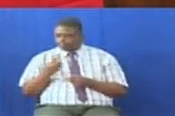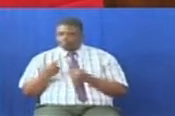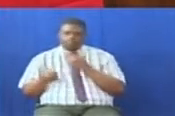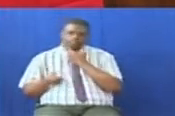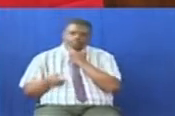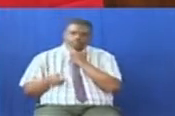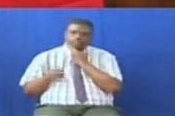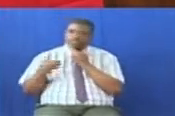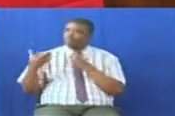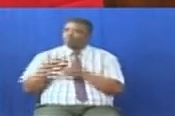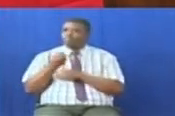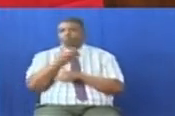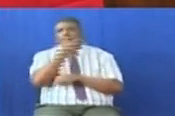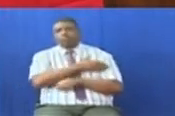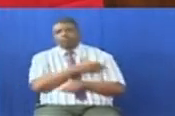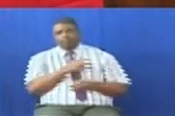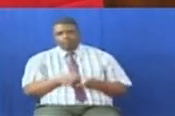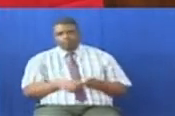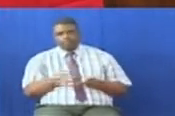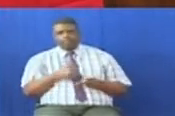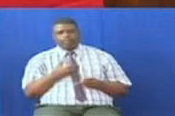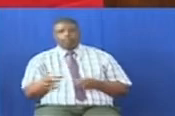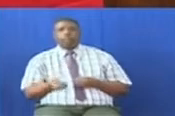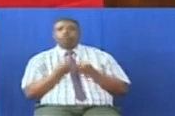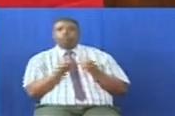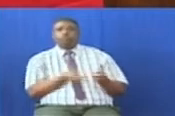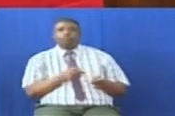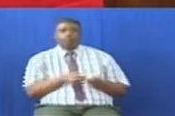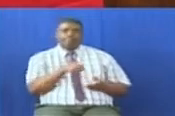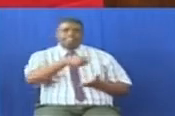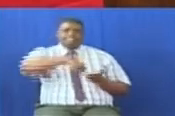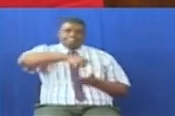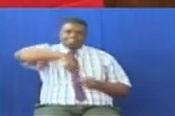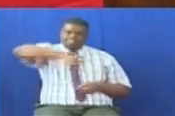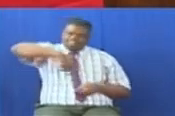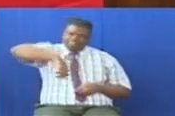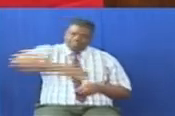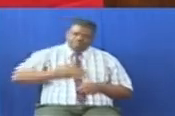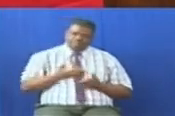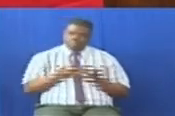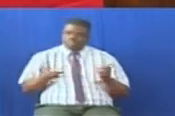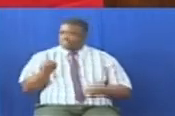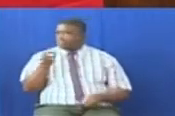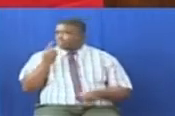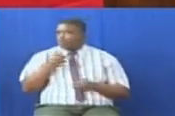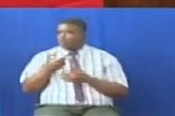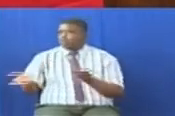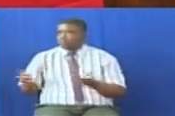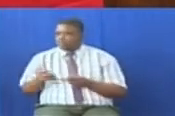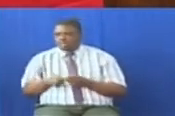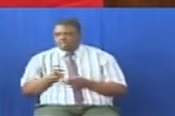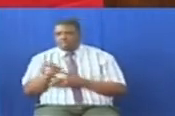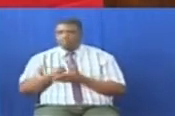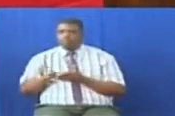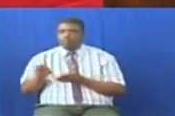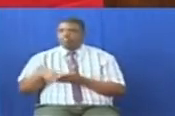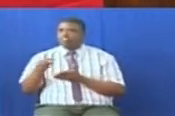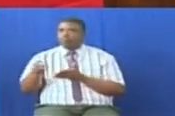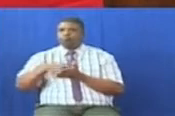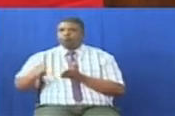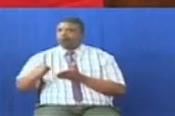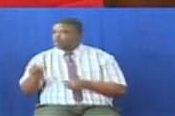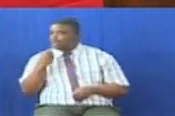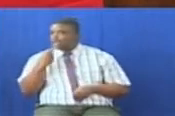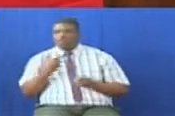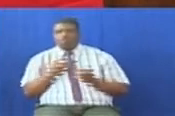zile huduma ambazo zinatakiwa zitolewe na vituo vyetu, kwa sababu madawa hakuna. Halmashauri zimeshindwa kununua madawa kwa sababu